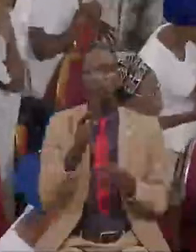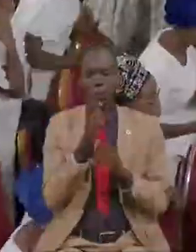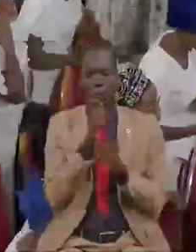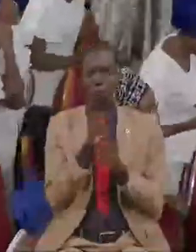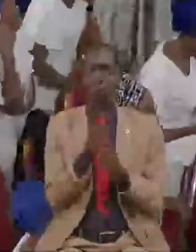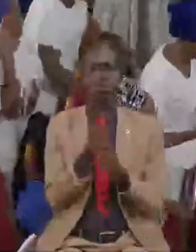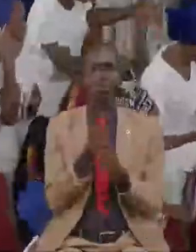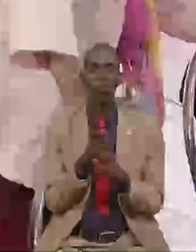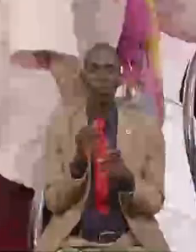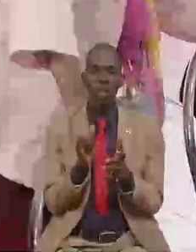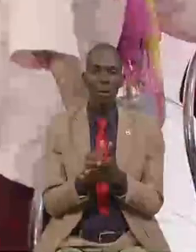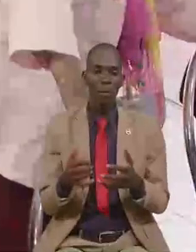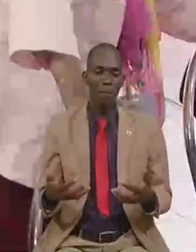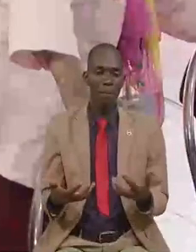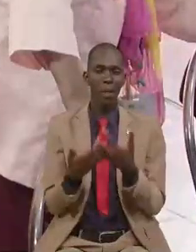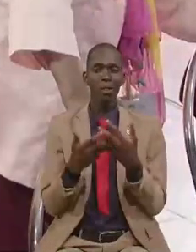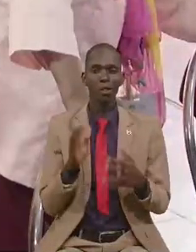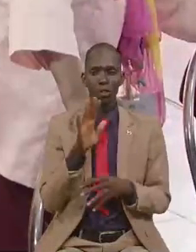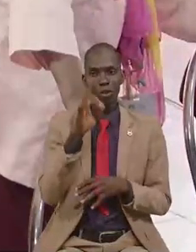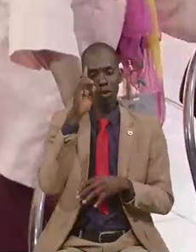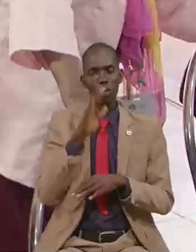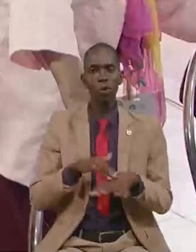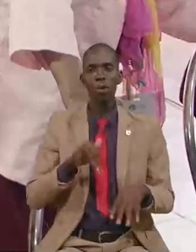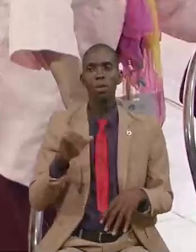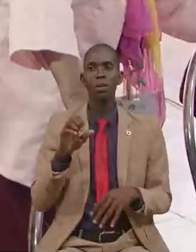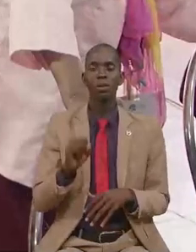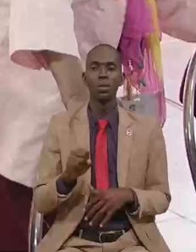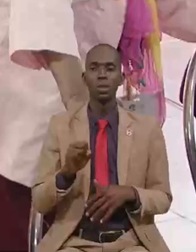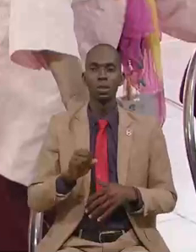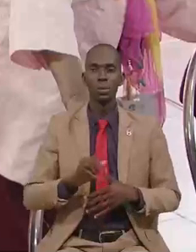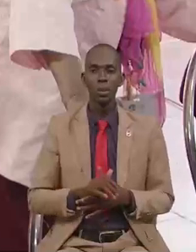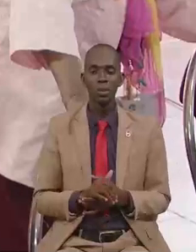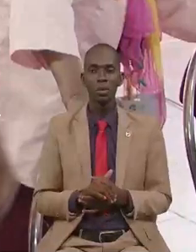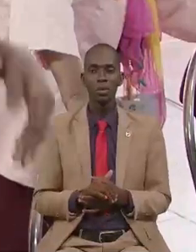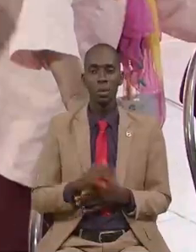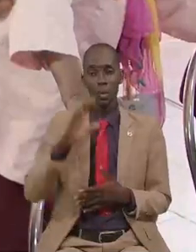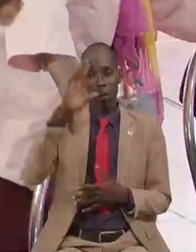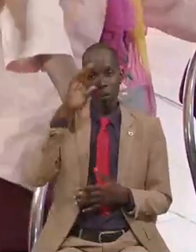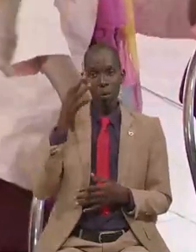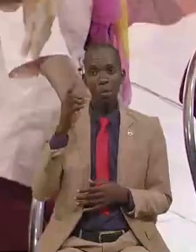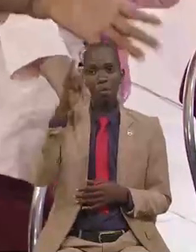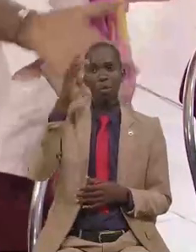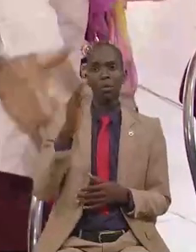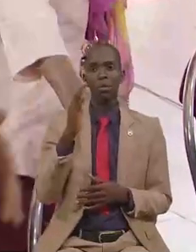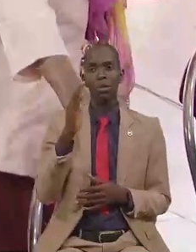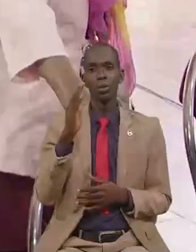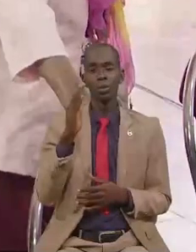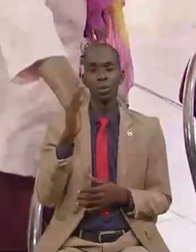Il te donnera des dons conformes à ton appel. Homme de Dieu.